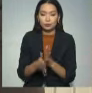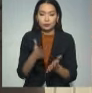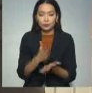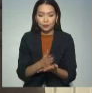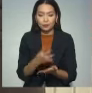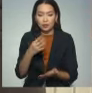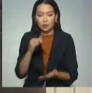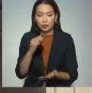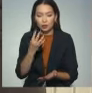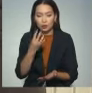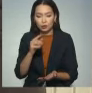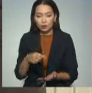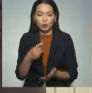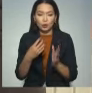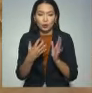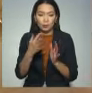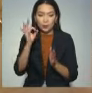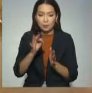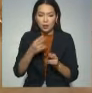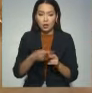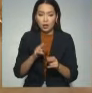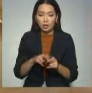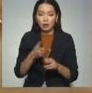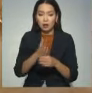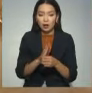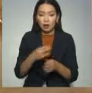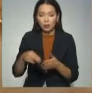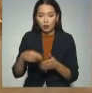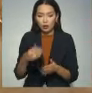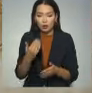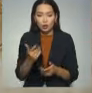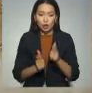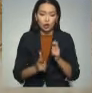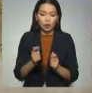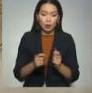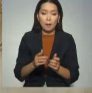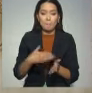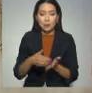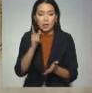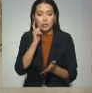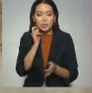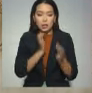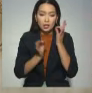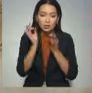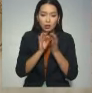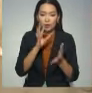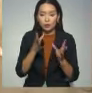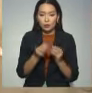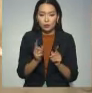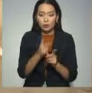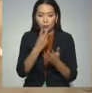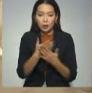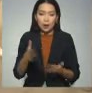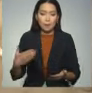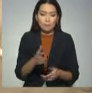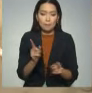кірісінің 9,3%-ы нан өнімдеріне жұмсалса, одан кейінгі орында сүт өнімдері. Май, қант, тәттілер де жұрт көп тұтынады, ал балық